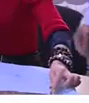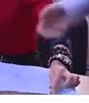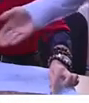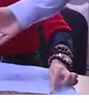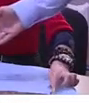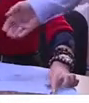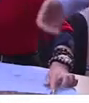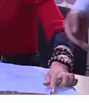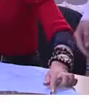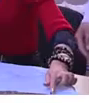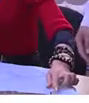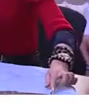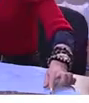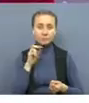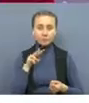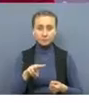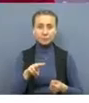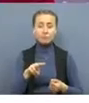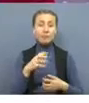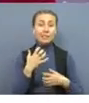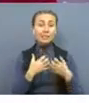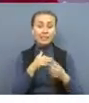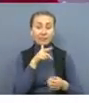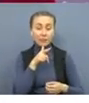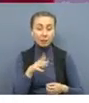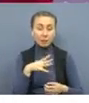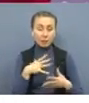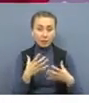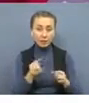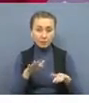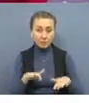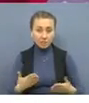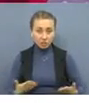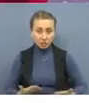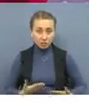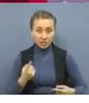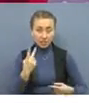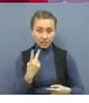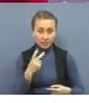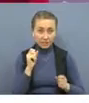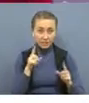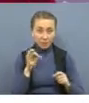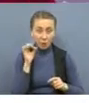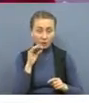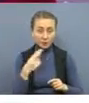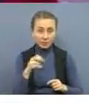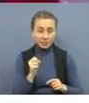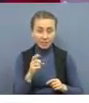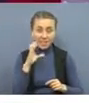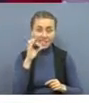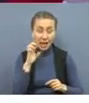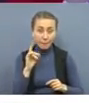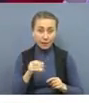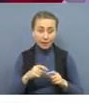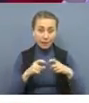Для зала средневековья были приобретены у местных жителей две золотоордынские сабли, которые